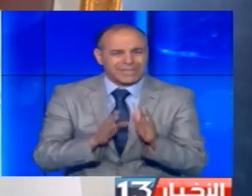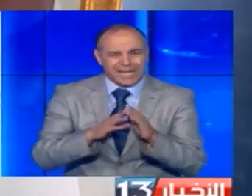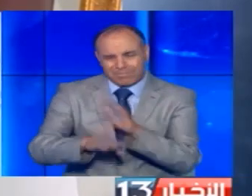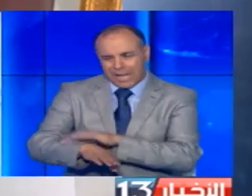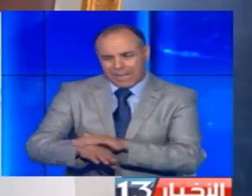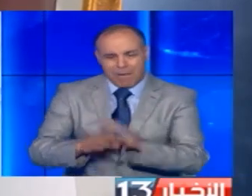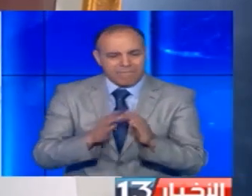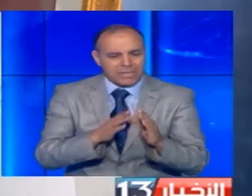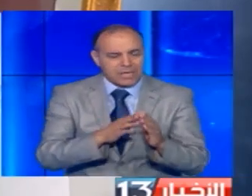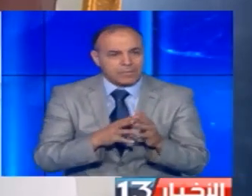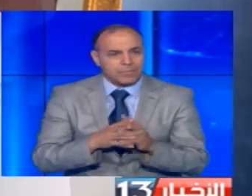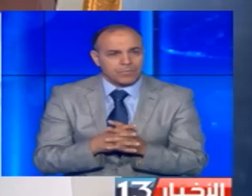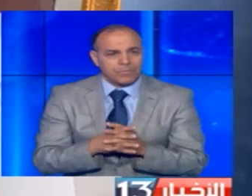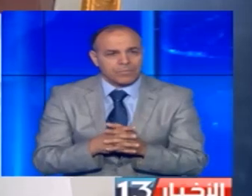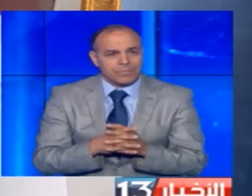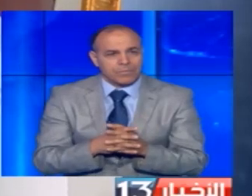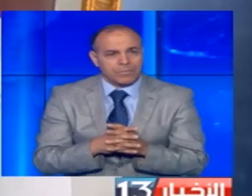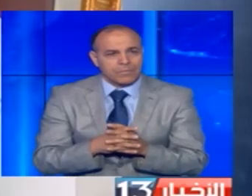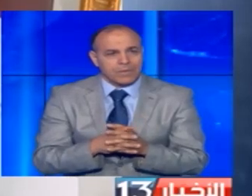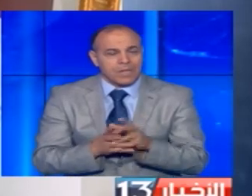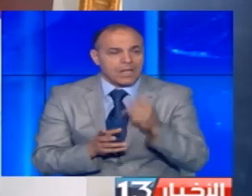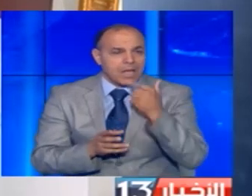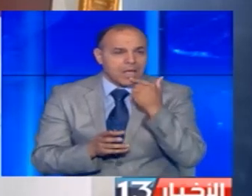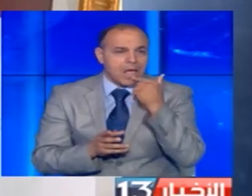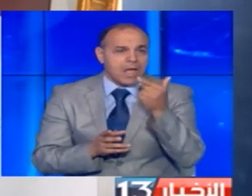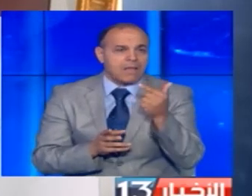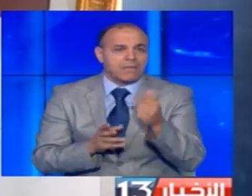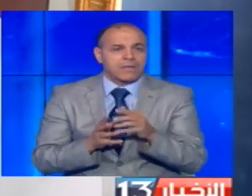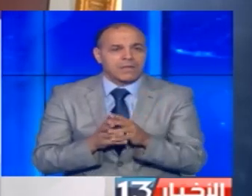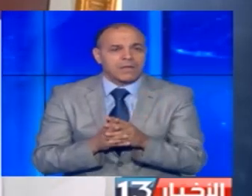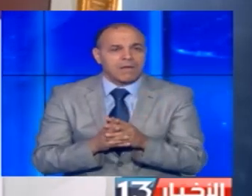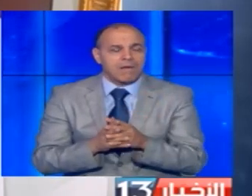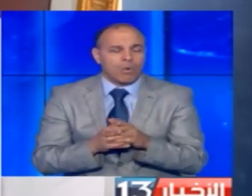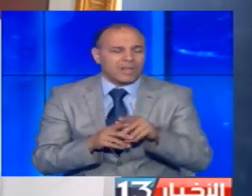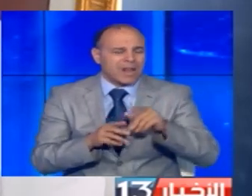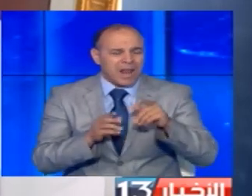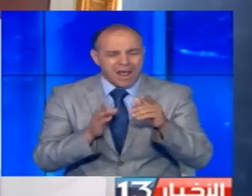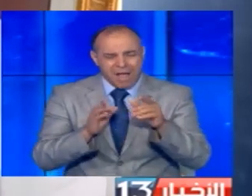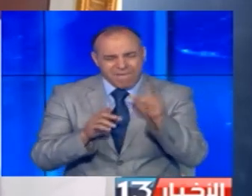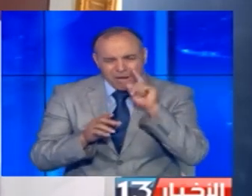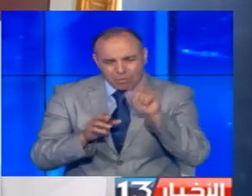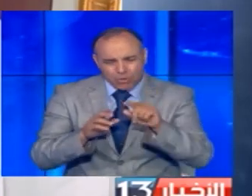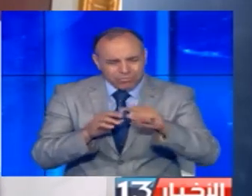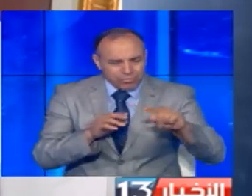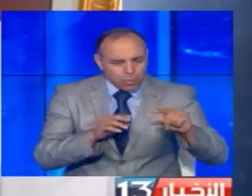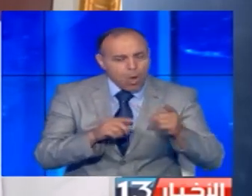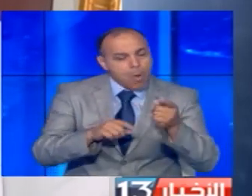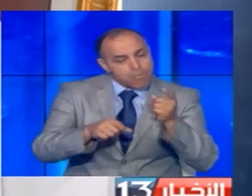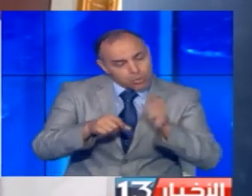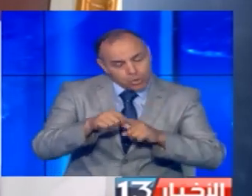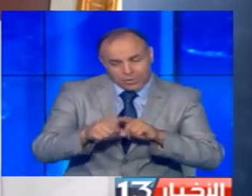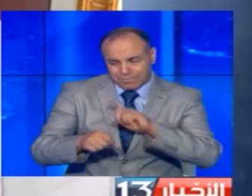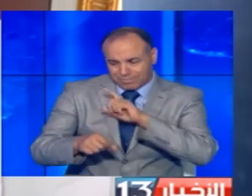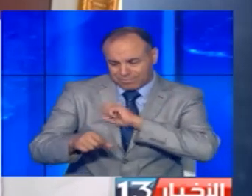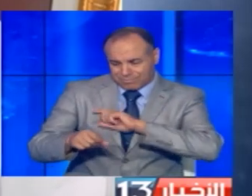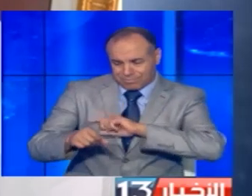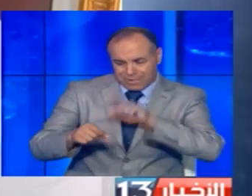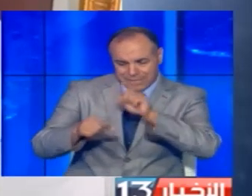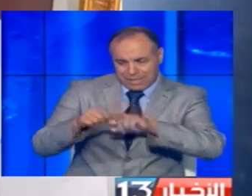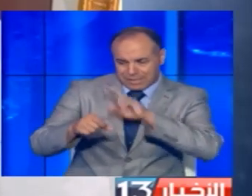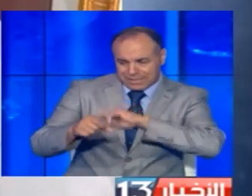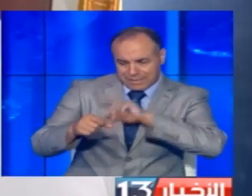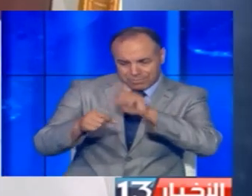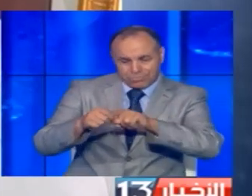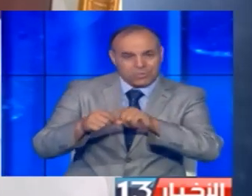واه النقل متع ال ال المراه في الوسط الطريفي وكذلك التغطيه الاجتماعيه اللي هي مهمه جدا